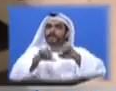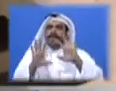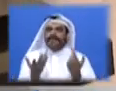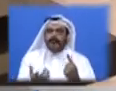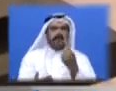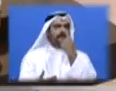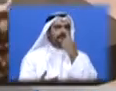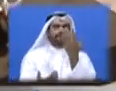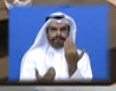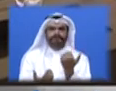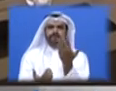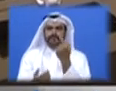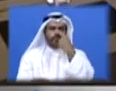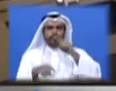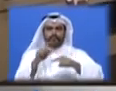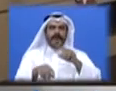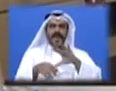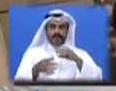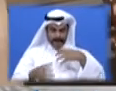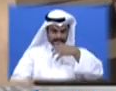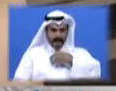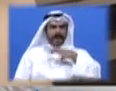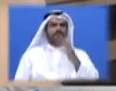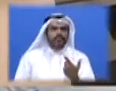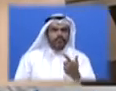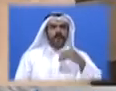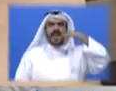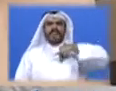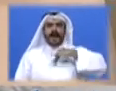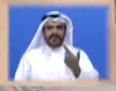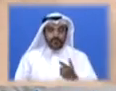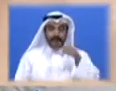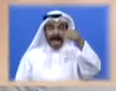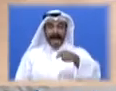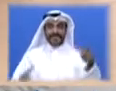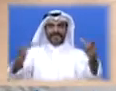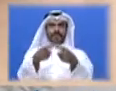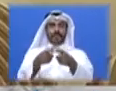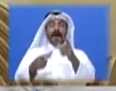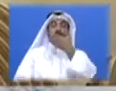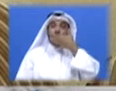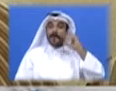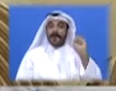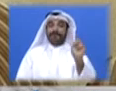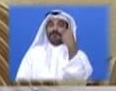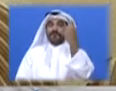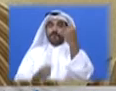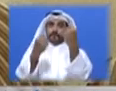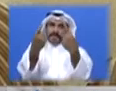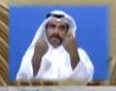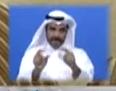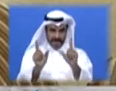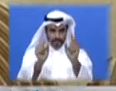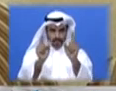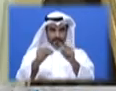التي تواجه الكوادر الطبية، فهذه الاحتفالية وفرت أرضية خصبة للمزيد